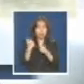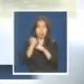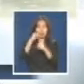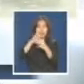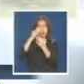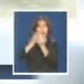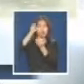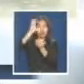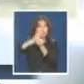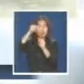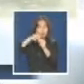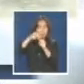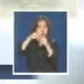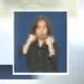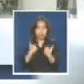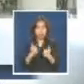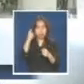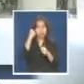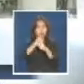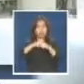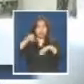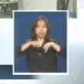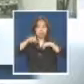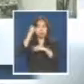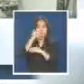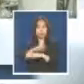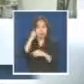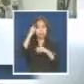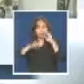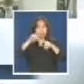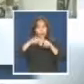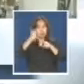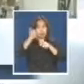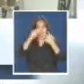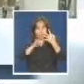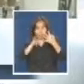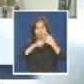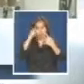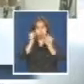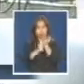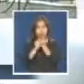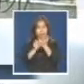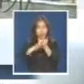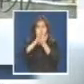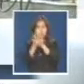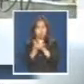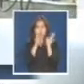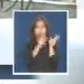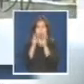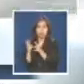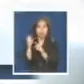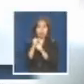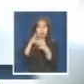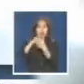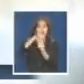นคงจะทำไม่ได้นะครับเกินเลยไปกว่าประมาณสิ้นเดือนนี้นะครับถ้าไม่มีการปรับหรือหามาตรการทางด้านอื่นเข้ามาเส